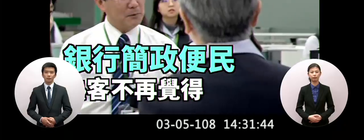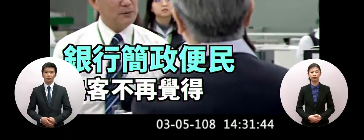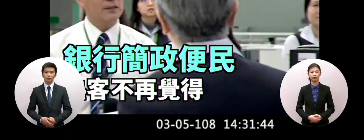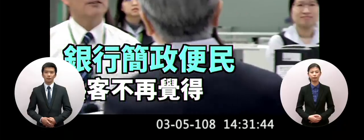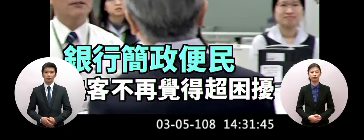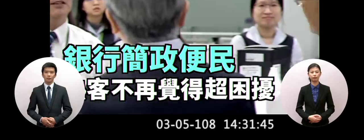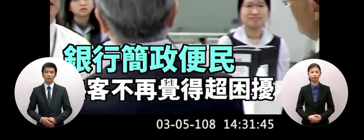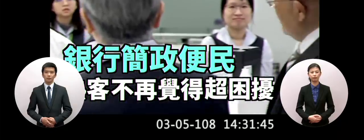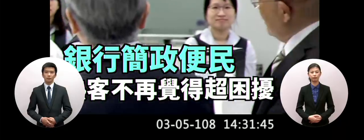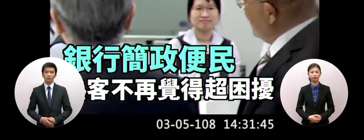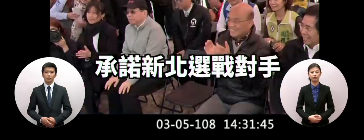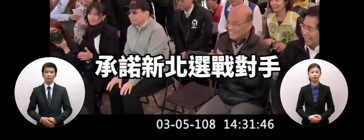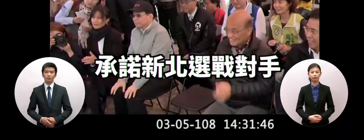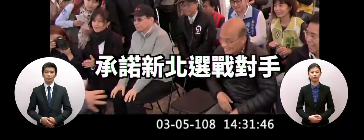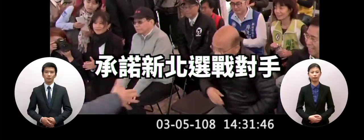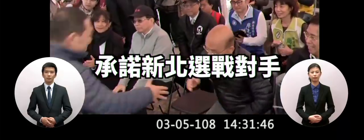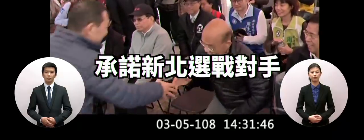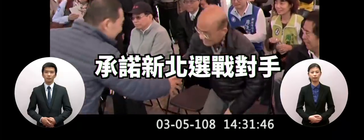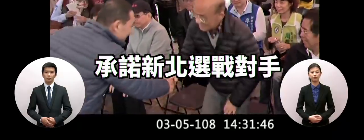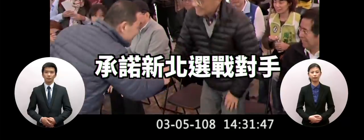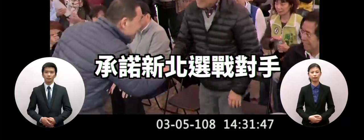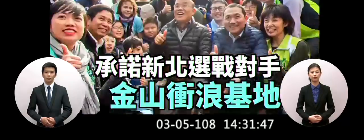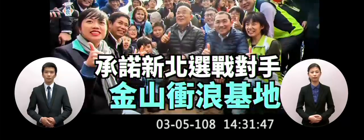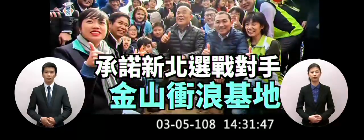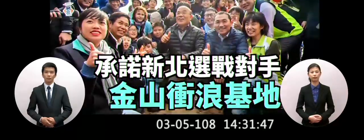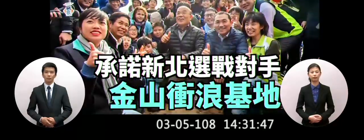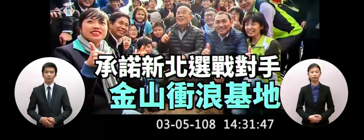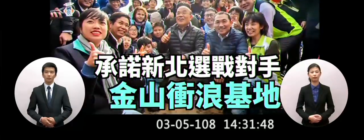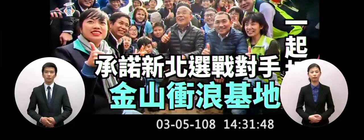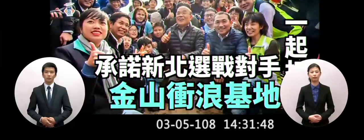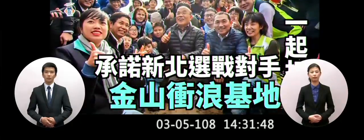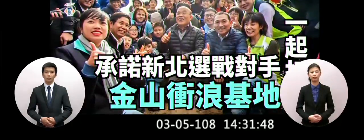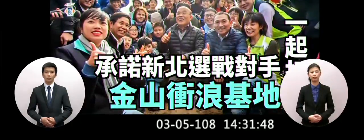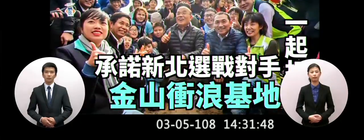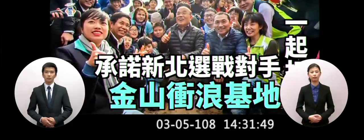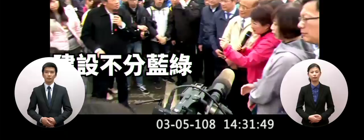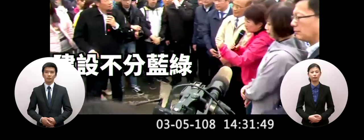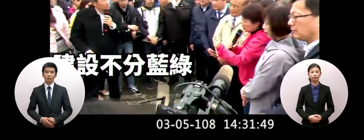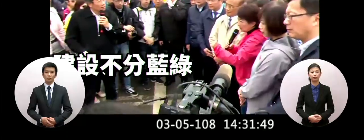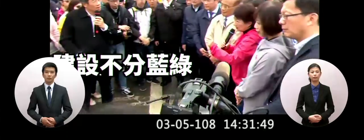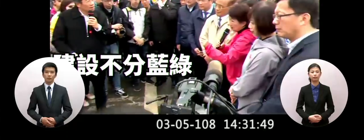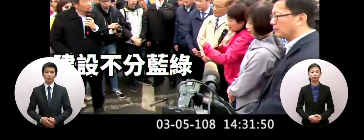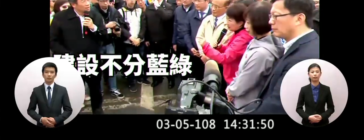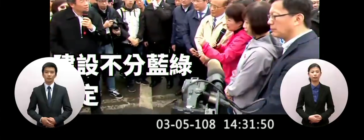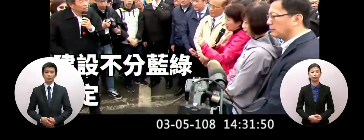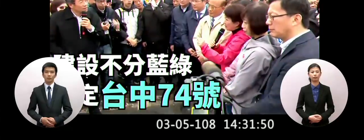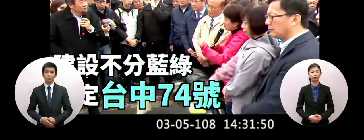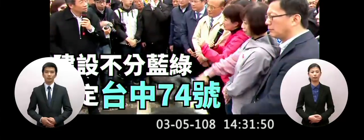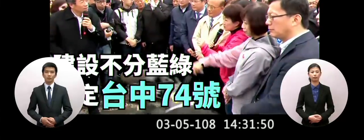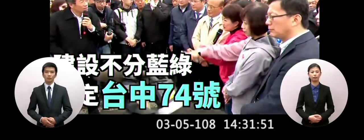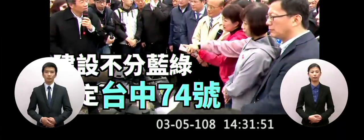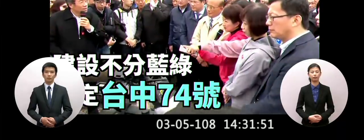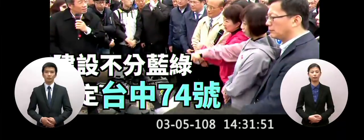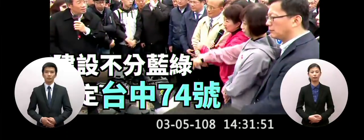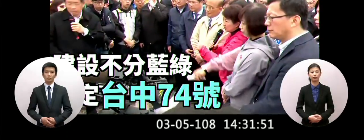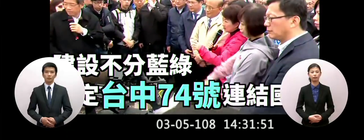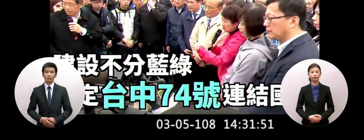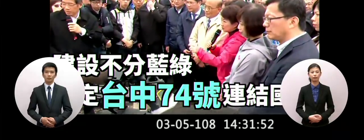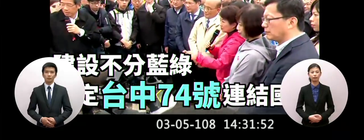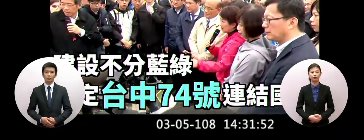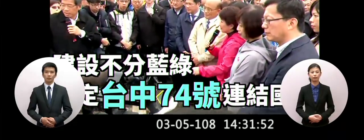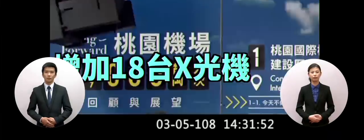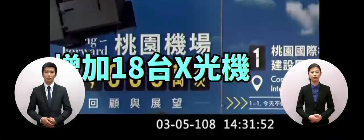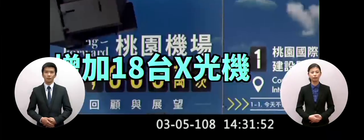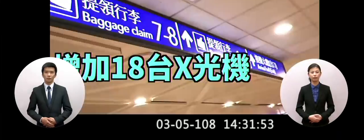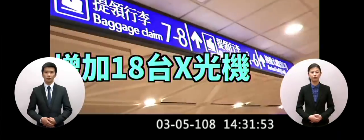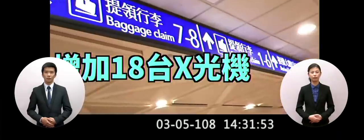民熟客不再觉得超困扰。承诺新北选战对手金山冲浪基地一起打造，建设不分蓝绿，合并台中74号